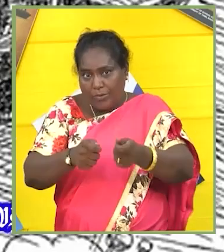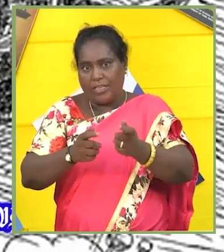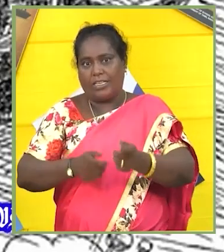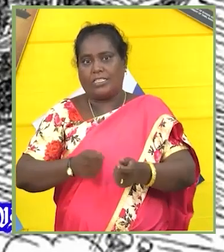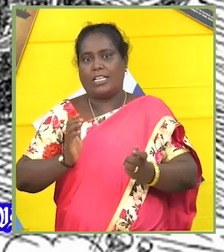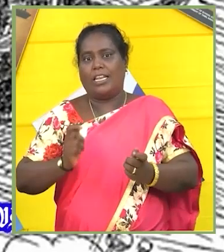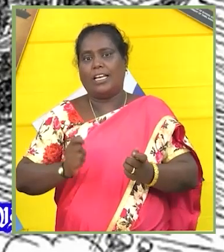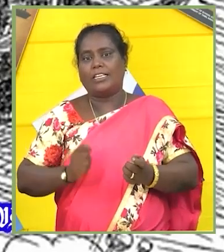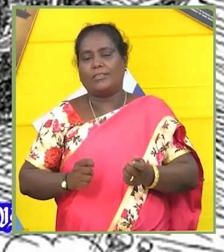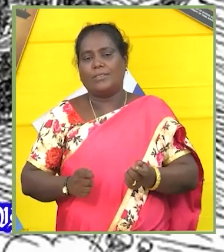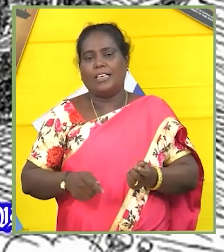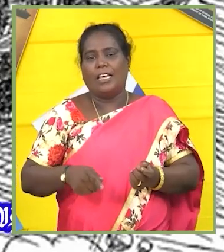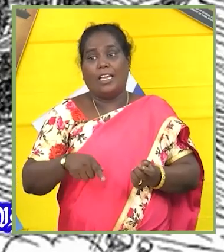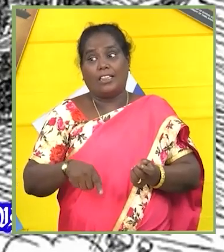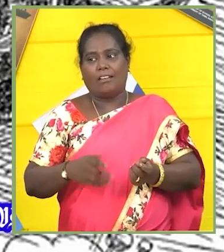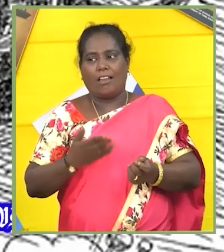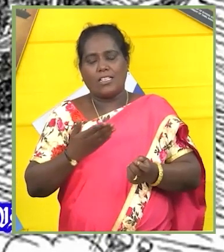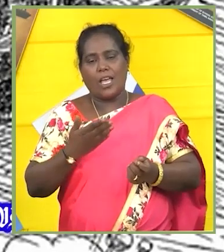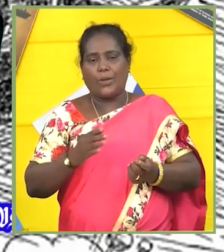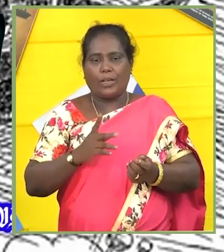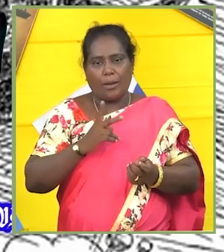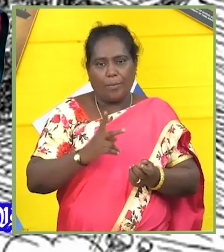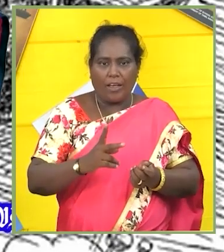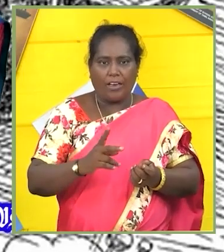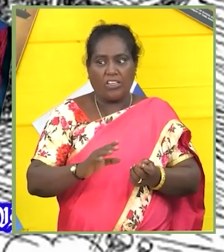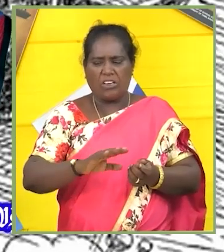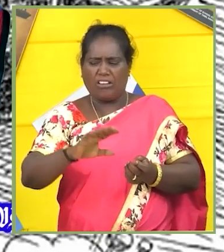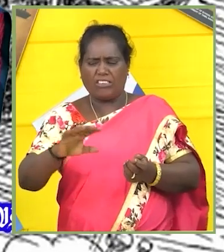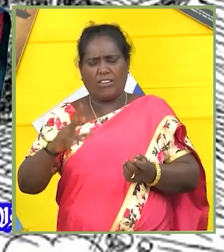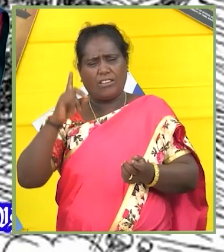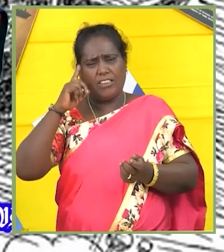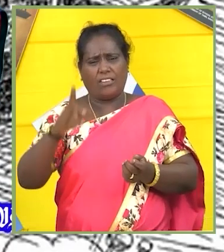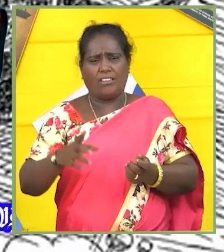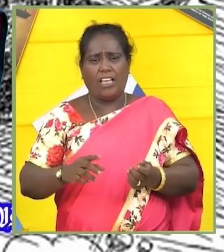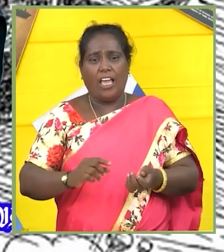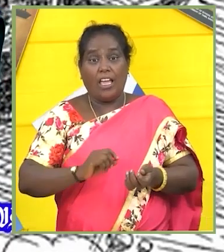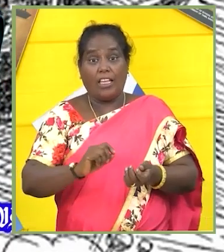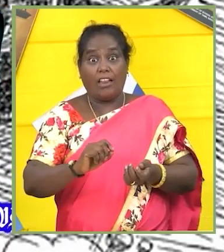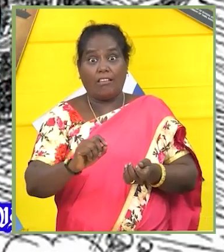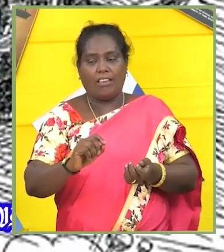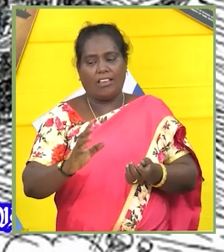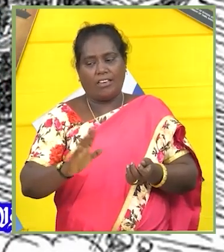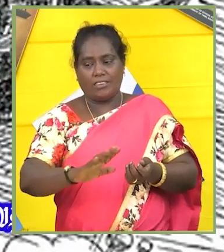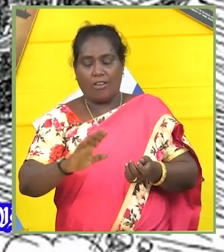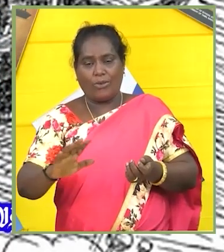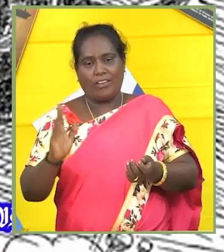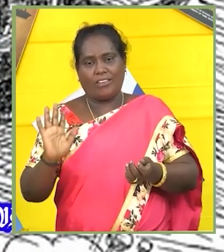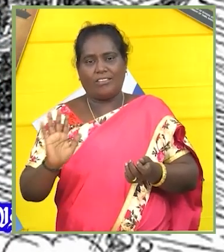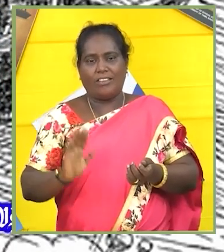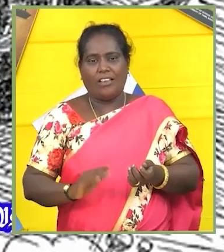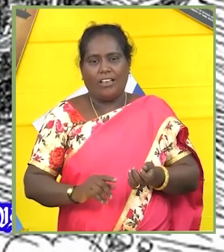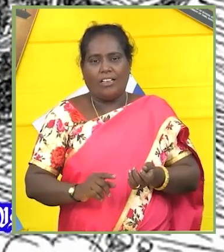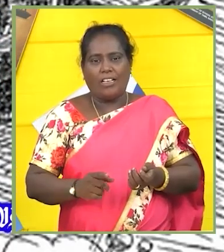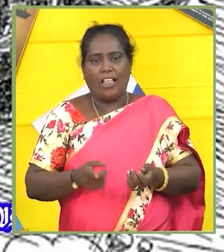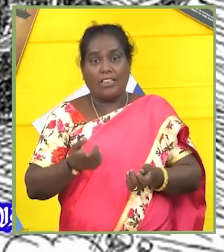என்கிற ஜல்லிக்கட்டு. சரி, இதற்கான சான்றுகள் இருக்கான்னு பார்த்தா நிறைய சான்றுகள் இருக்குது. இலக்கியங்களில் ஏராளமான சான்றுகள்